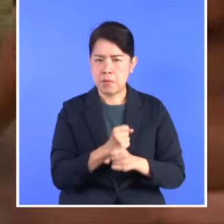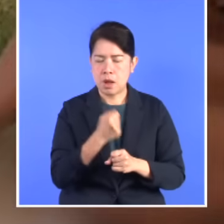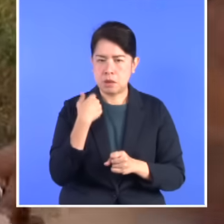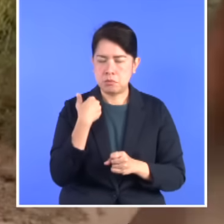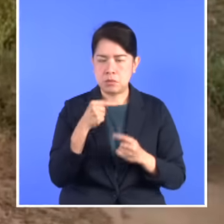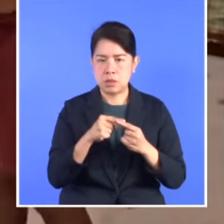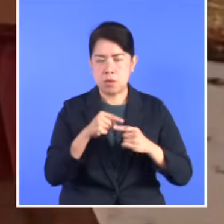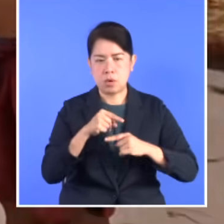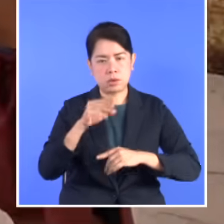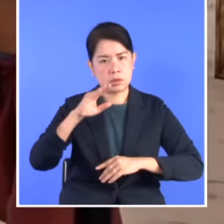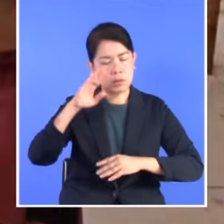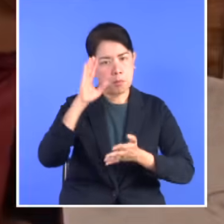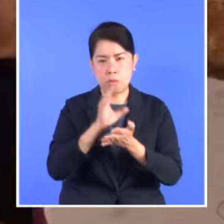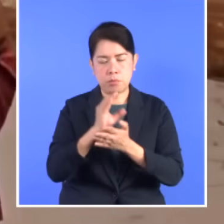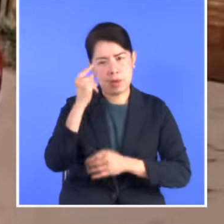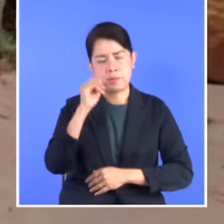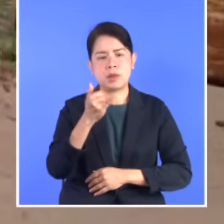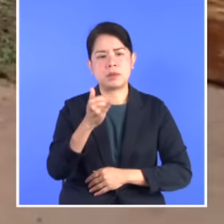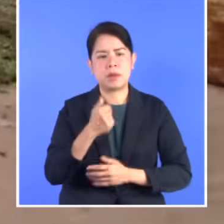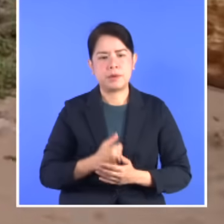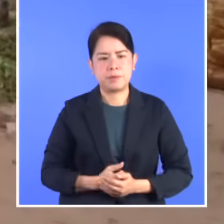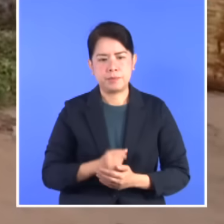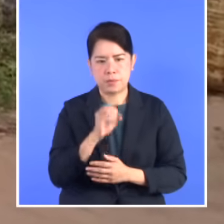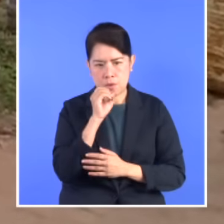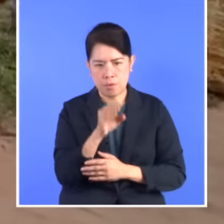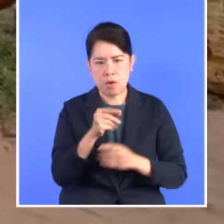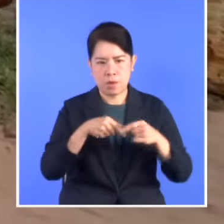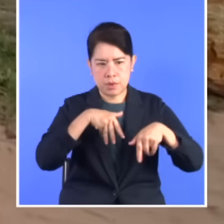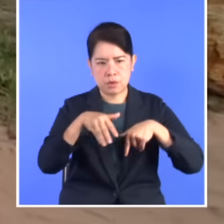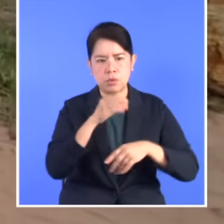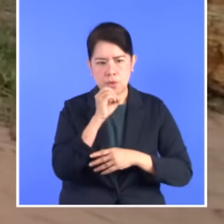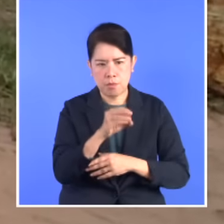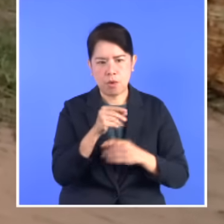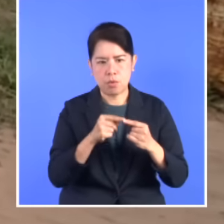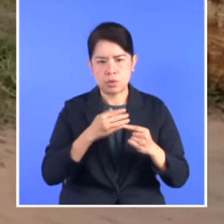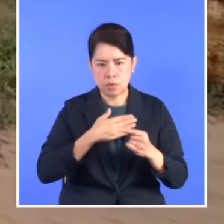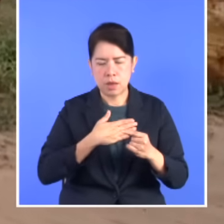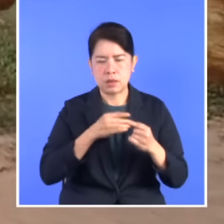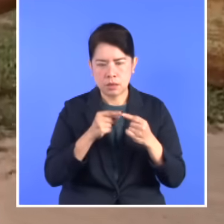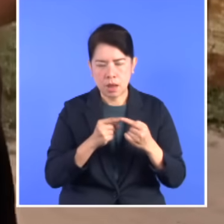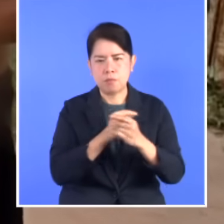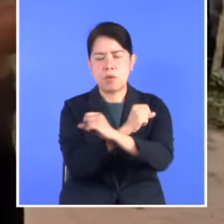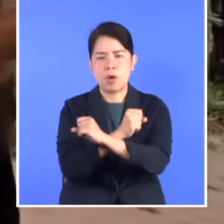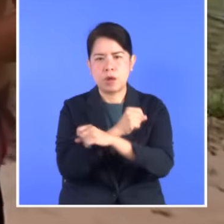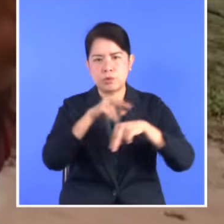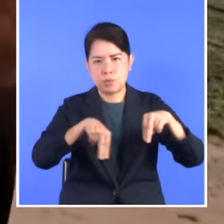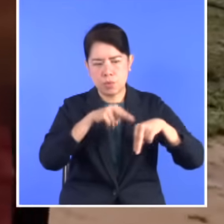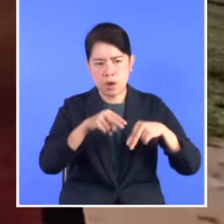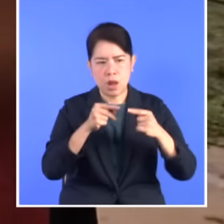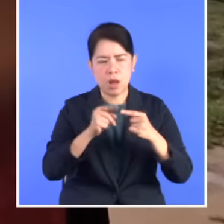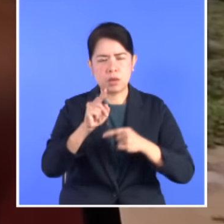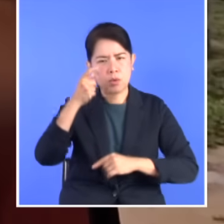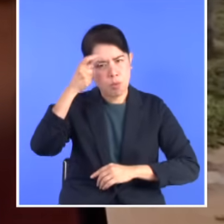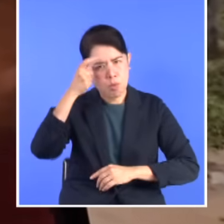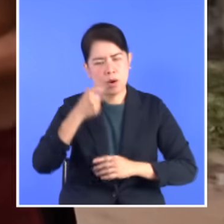นะผู้กองเนี่ยบอกว่าเอ้าก็รับปากกับชาวบ้านบอกว่าต่อไปนี้นะจะเพิ่มความระมัดระวังให้ยิ่งขึ้นนะวัวที่ยังไม่สนตะภ